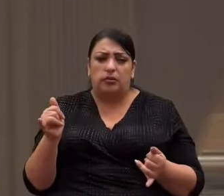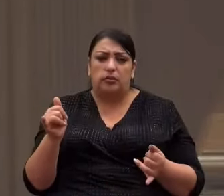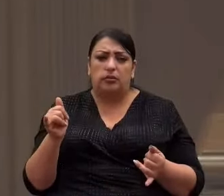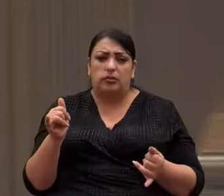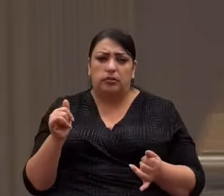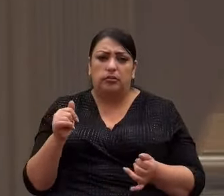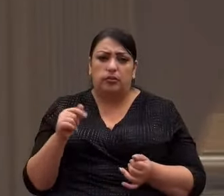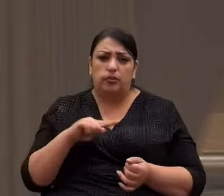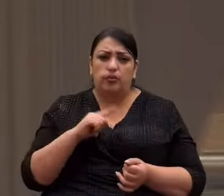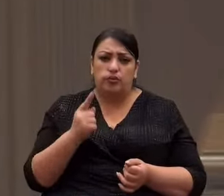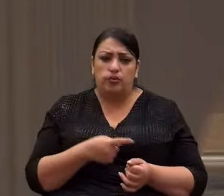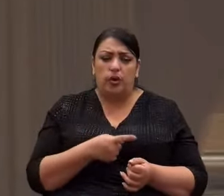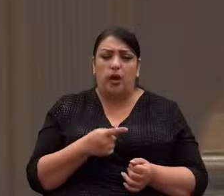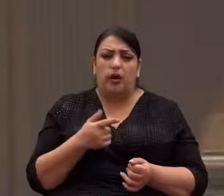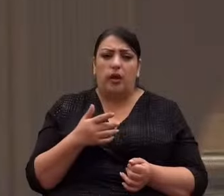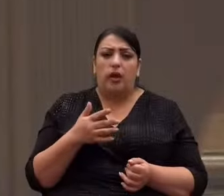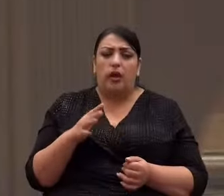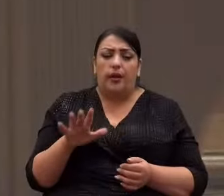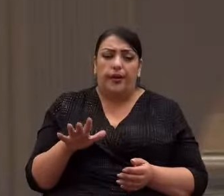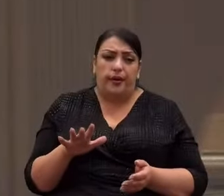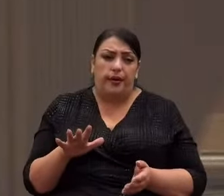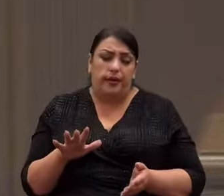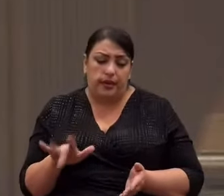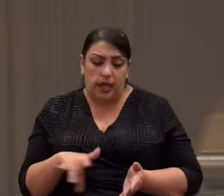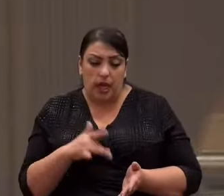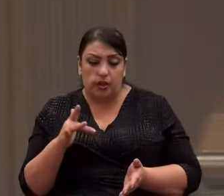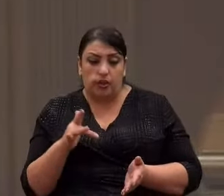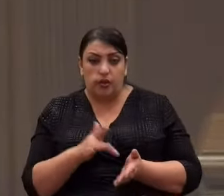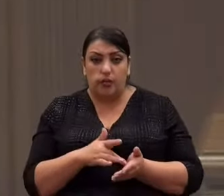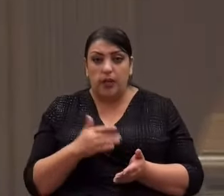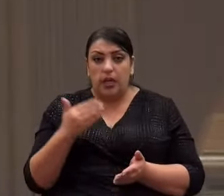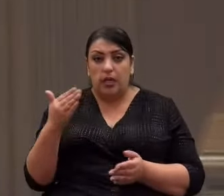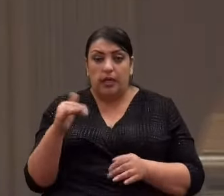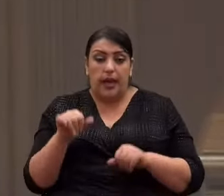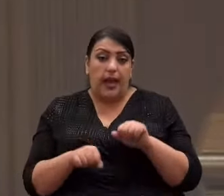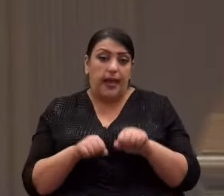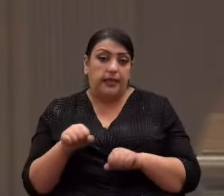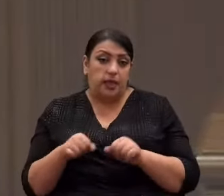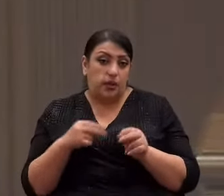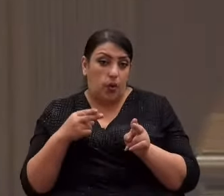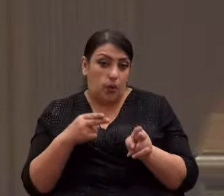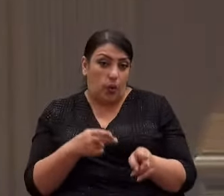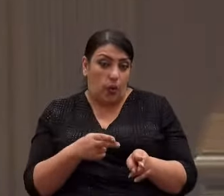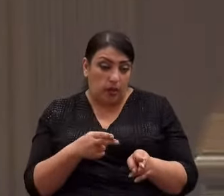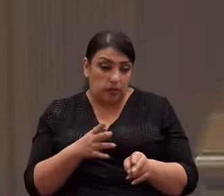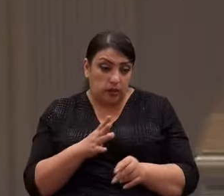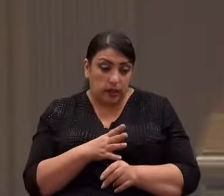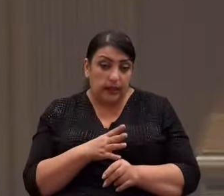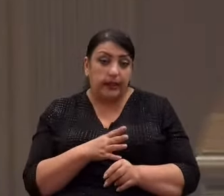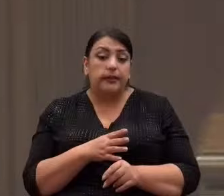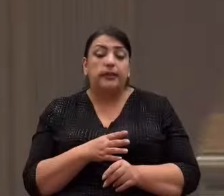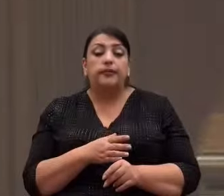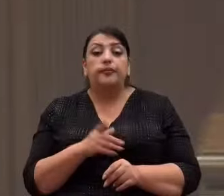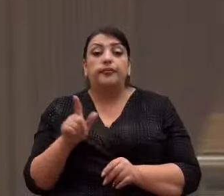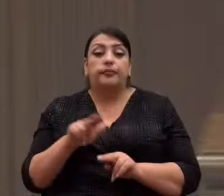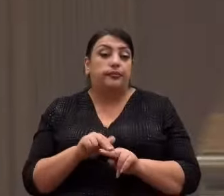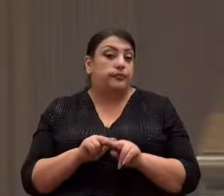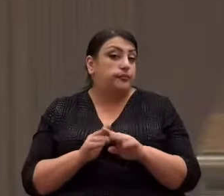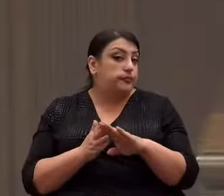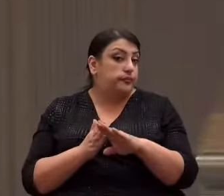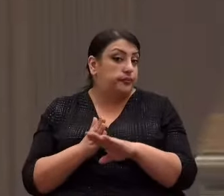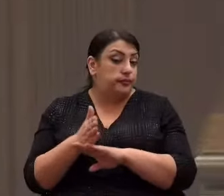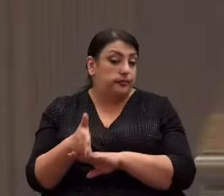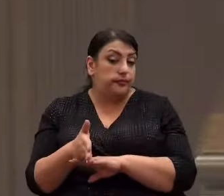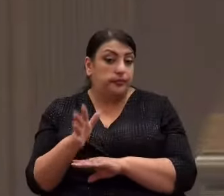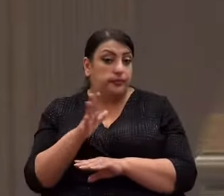հա, երկրում իրենց հեծանիվը գողացել են, երբ որ իրենք գնացել են ոստիկանություն եւ դիմել